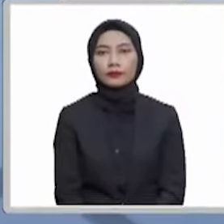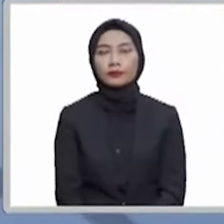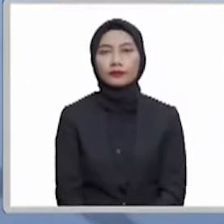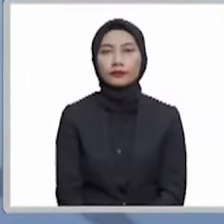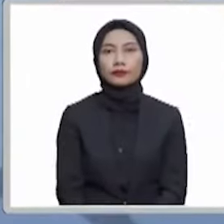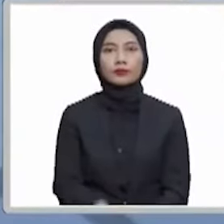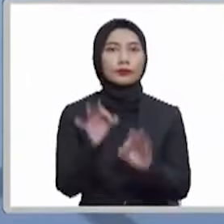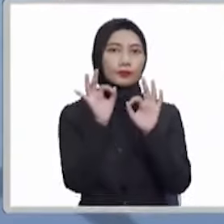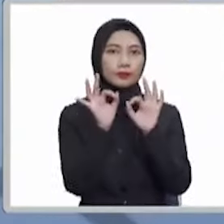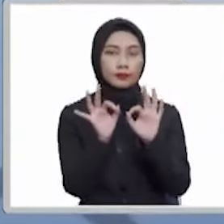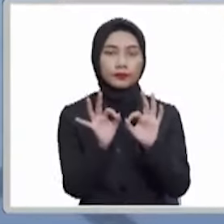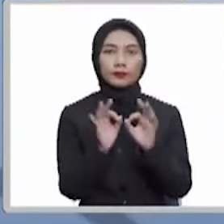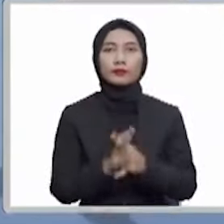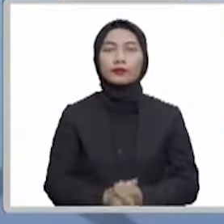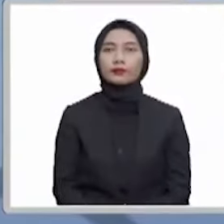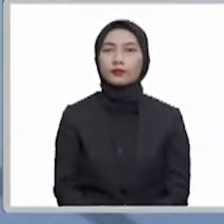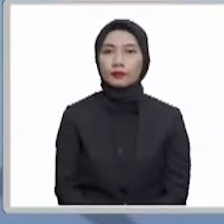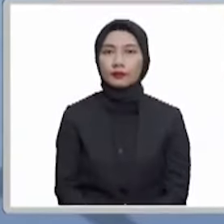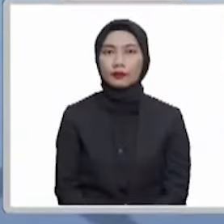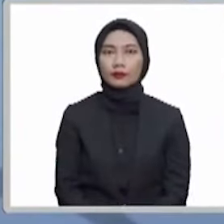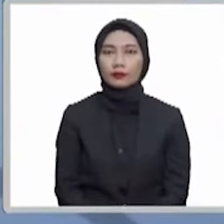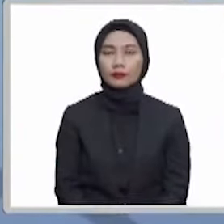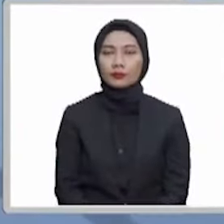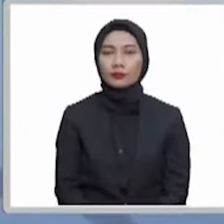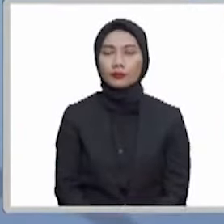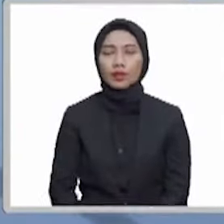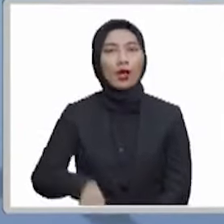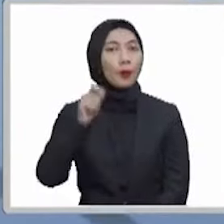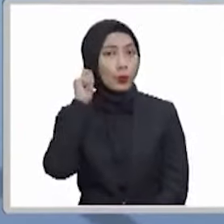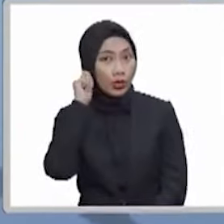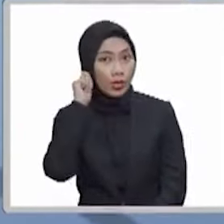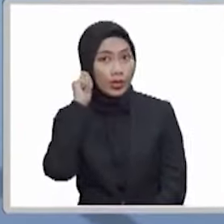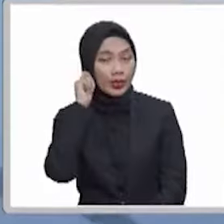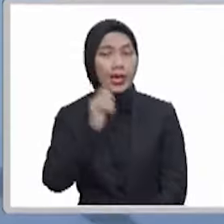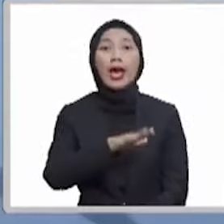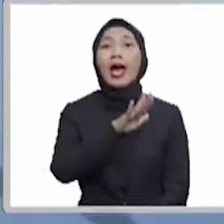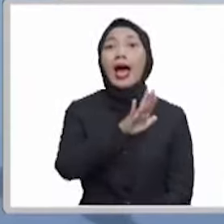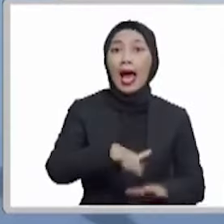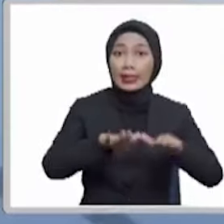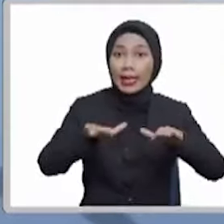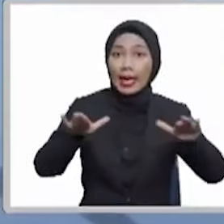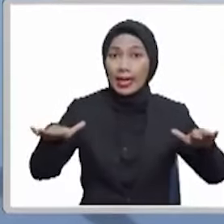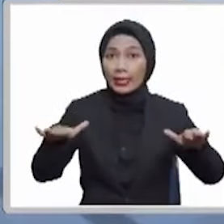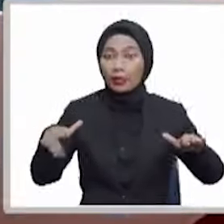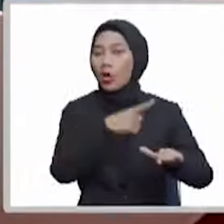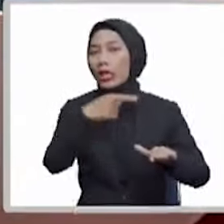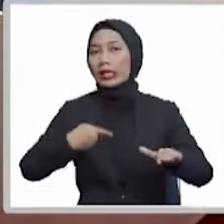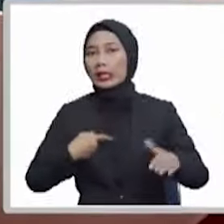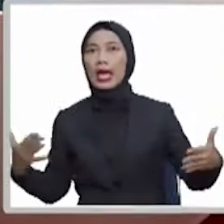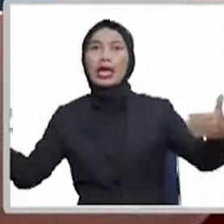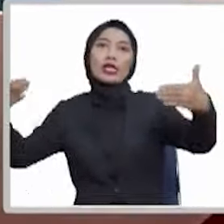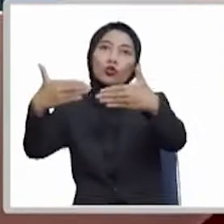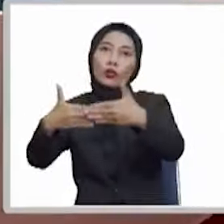kasih. Perempuan dan anak itu adalah merupakan yang harus kita lindungi. Karena